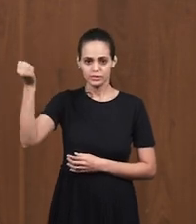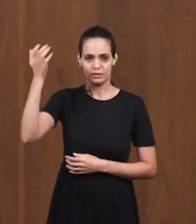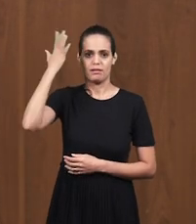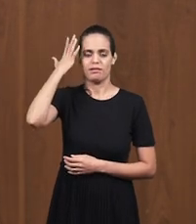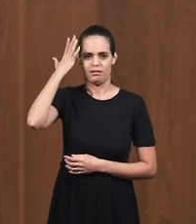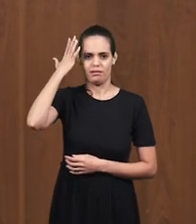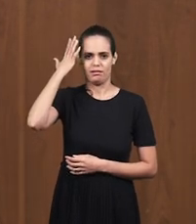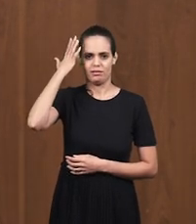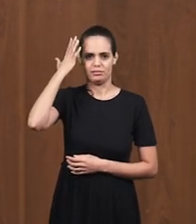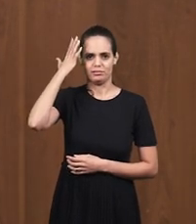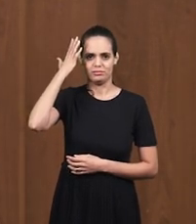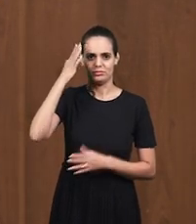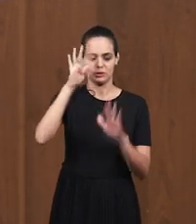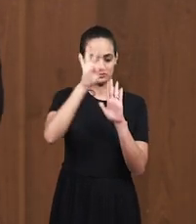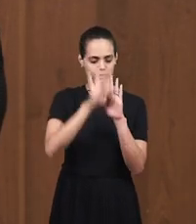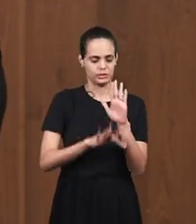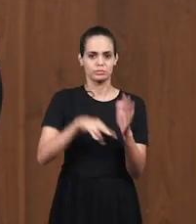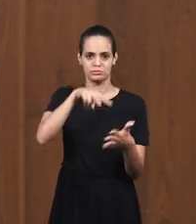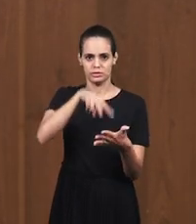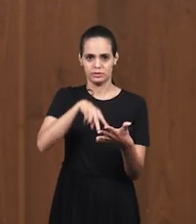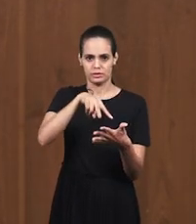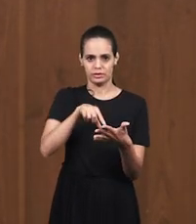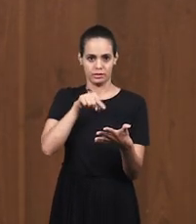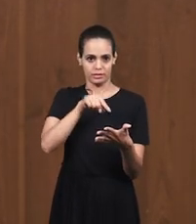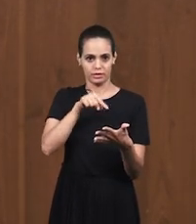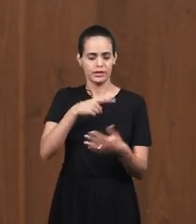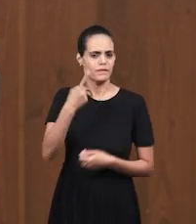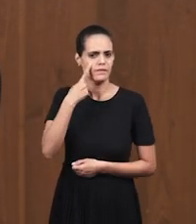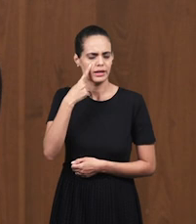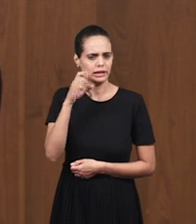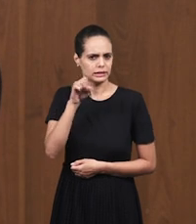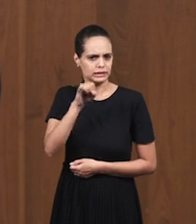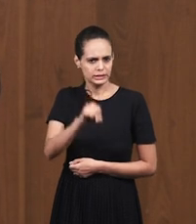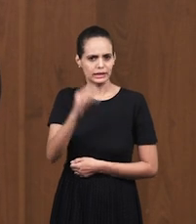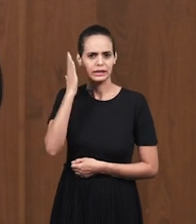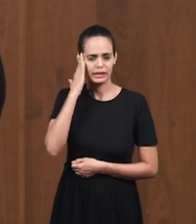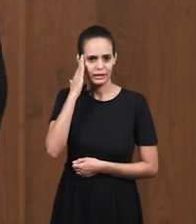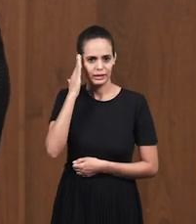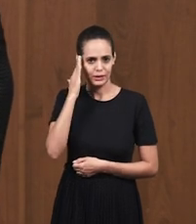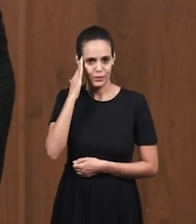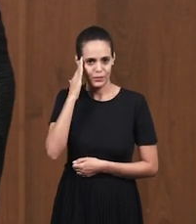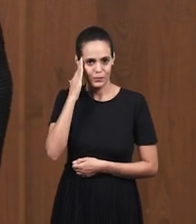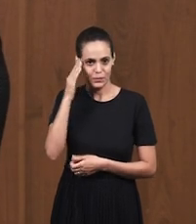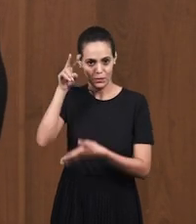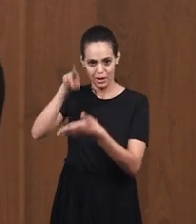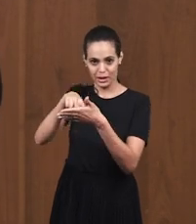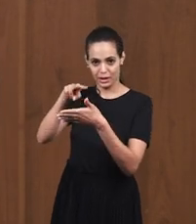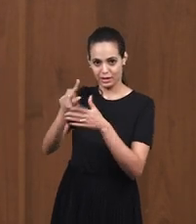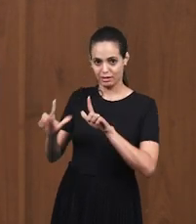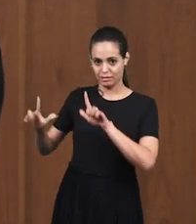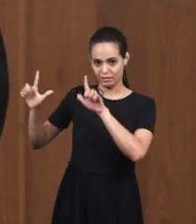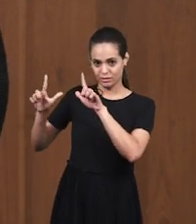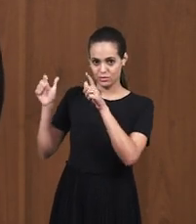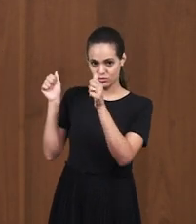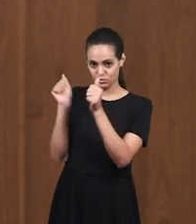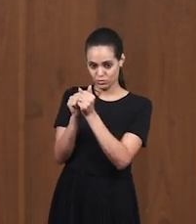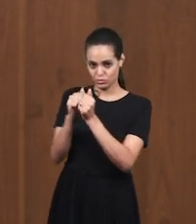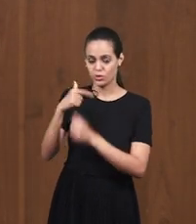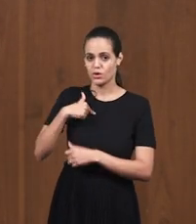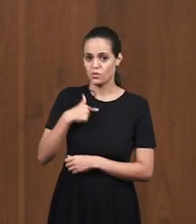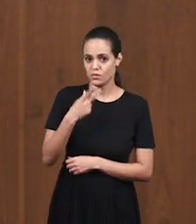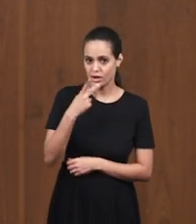открывает нам, мы прочитаем этот текст и посмотрим, поняли мы или нет. Давайте прочитайте вместе